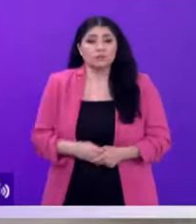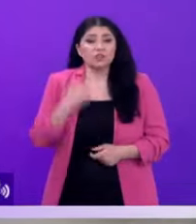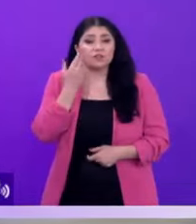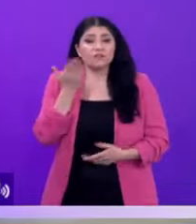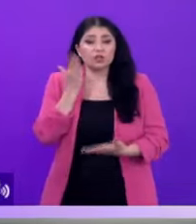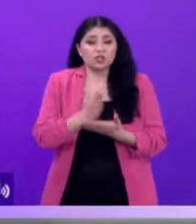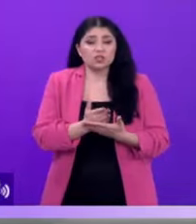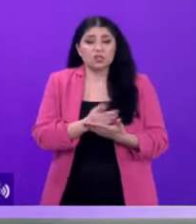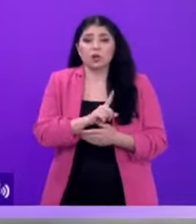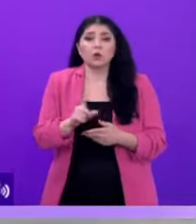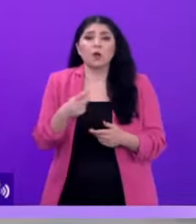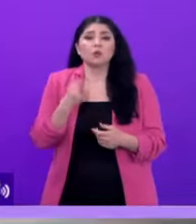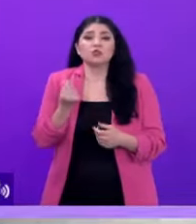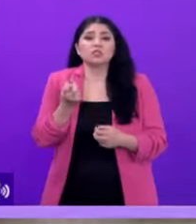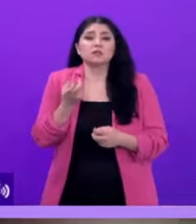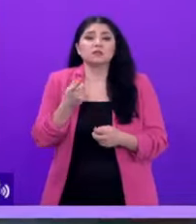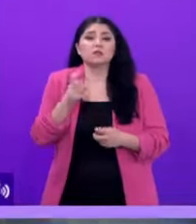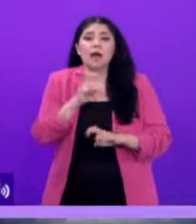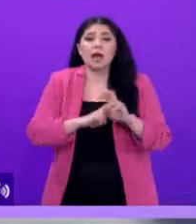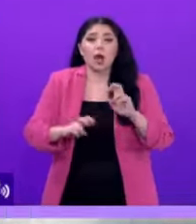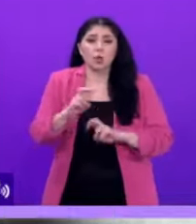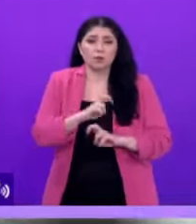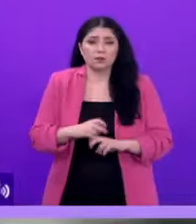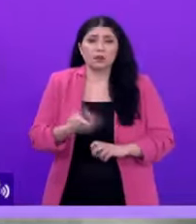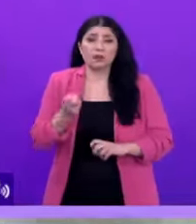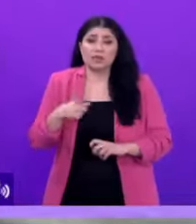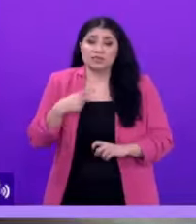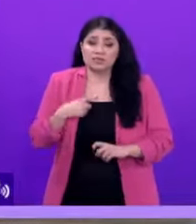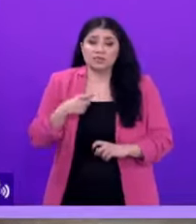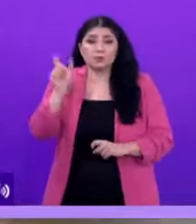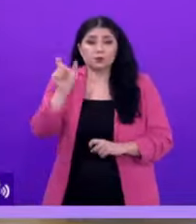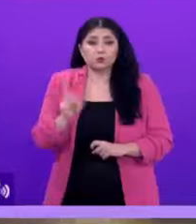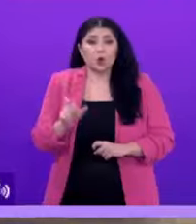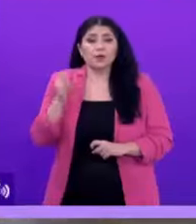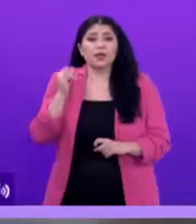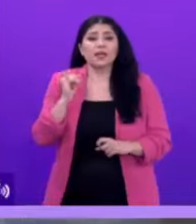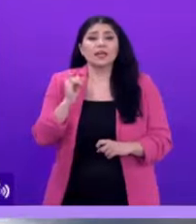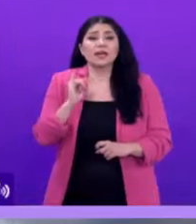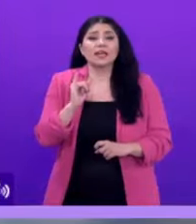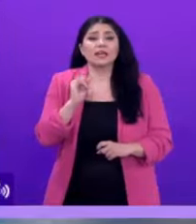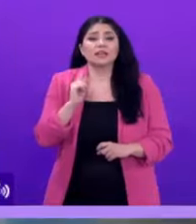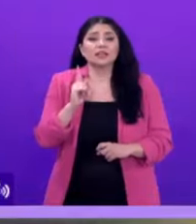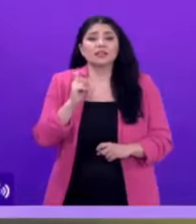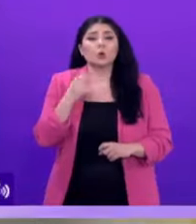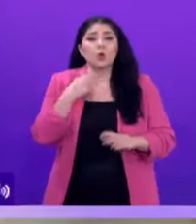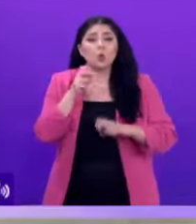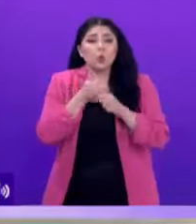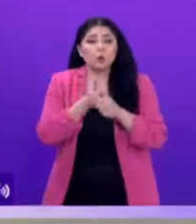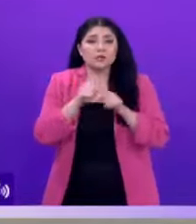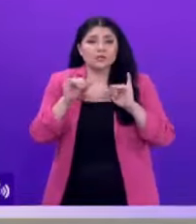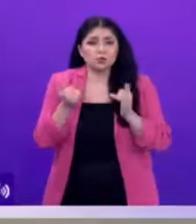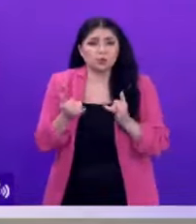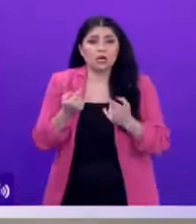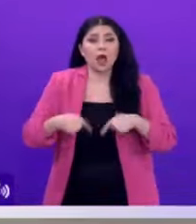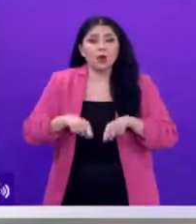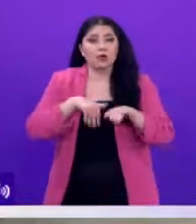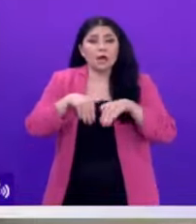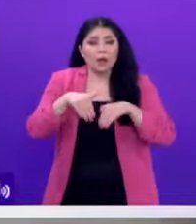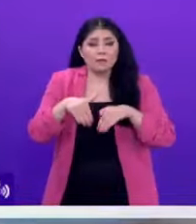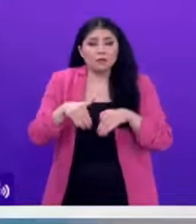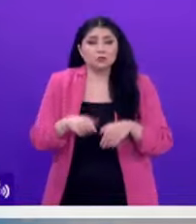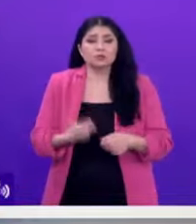că nu mai este ce să caute acolo. Dar sunt forțele deplasate, colegii de la IGSU urmăresc situația, de la noi, de la minister,